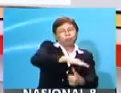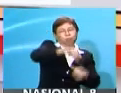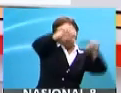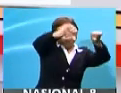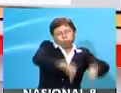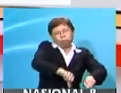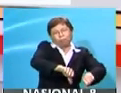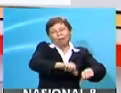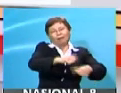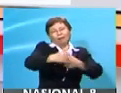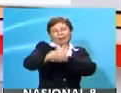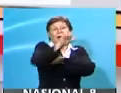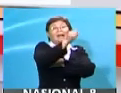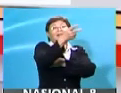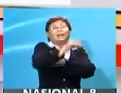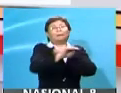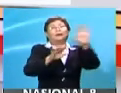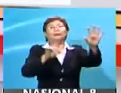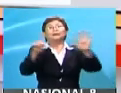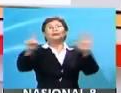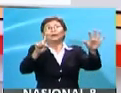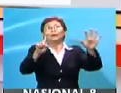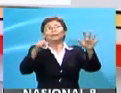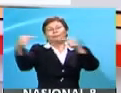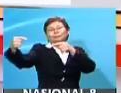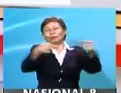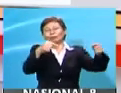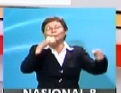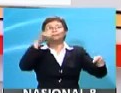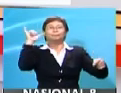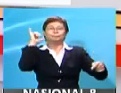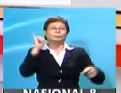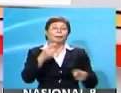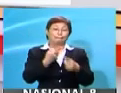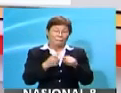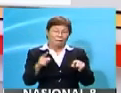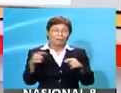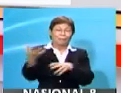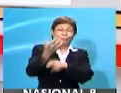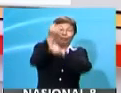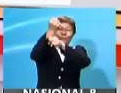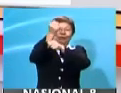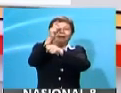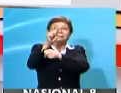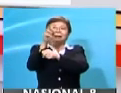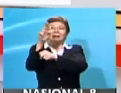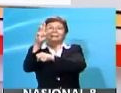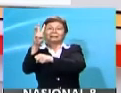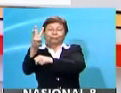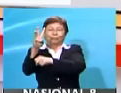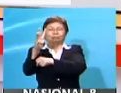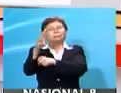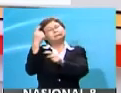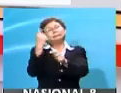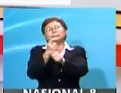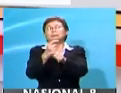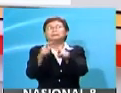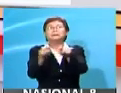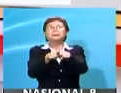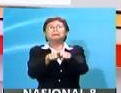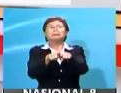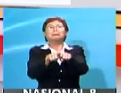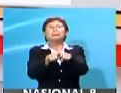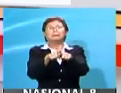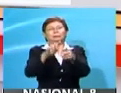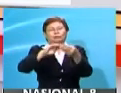Malaysia 5 dalam perlawanan tunggal Liga malam tadi bagaimanapun kemenangan trw tidak mengubah kedudukan pasukan itu Yang